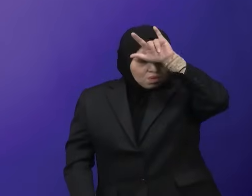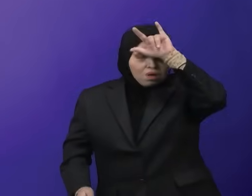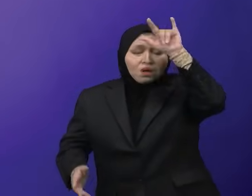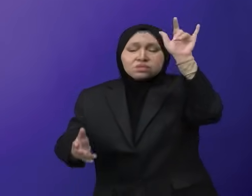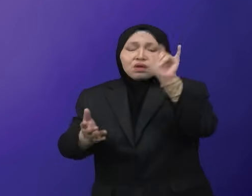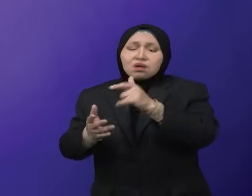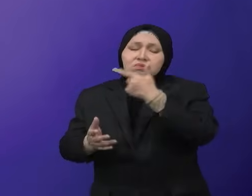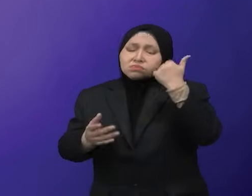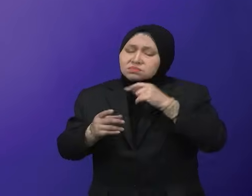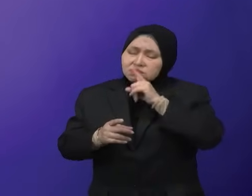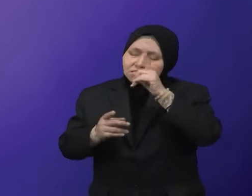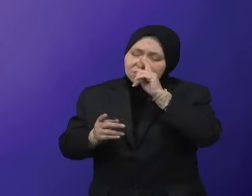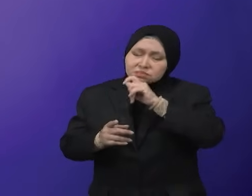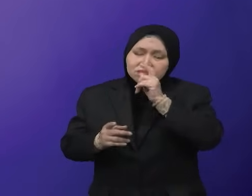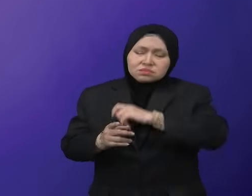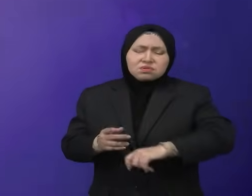ضعيفا.